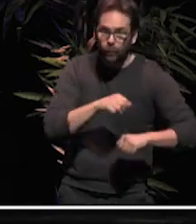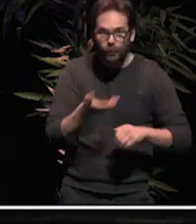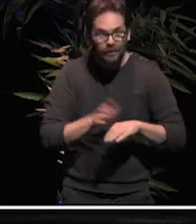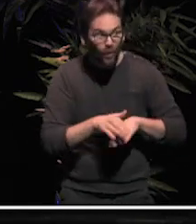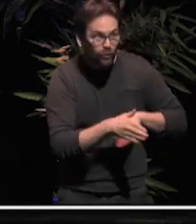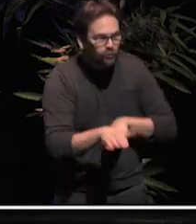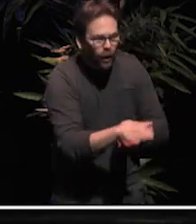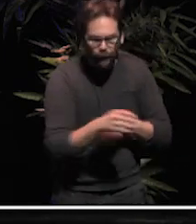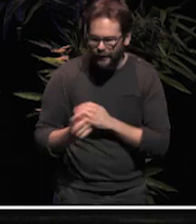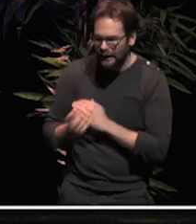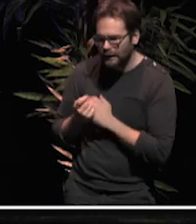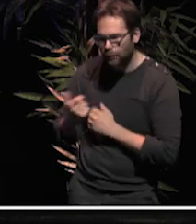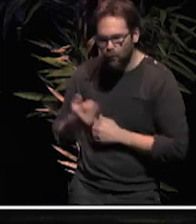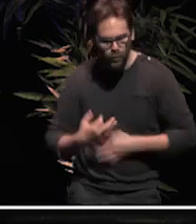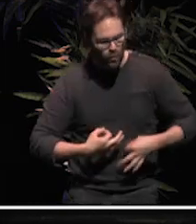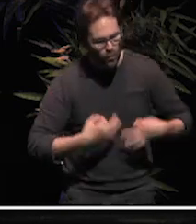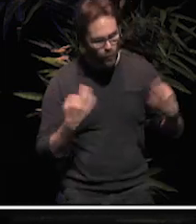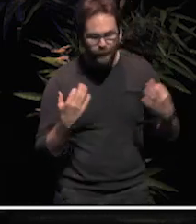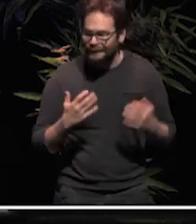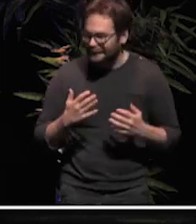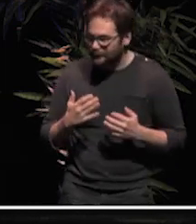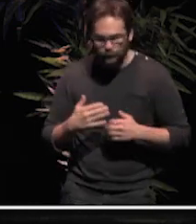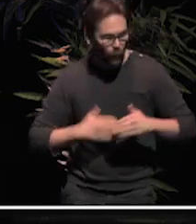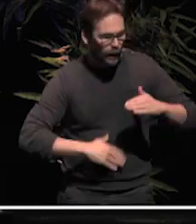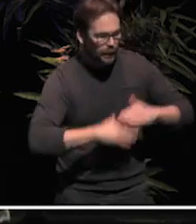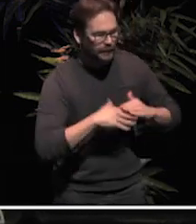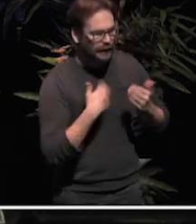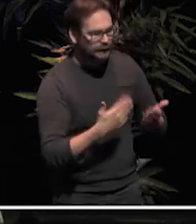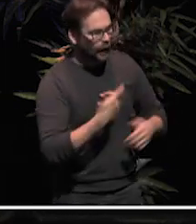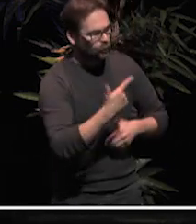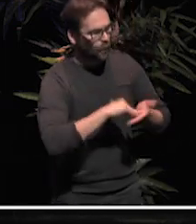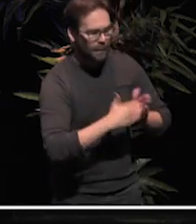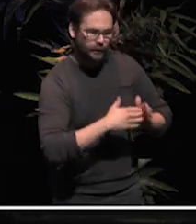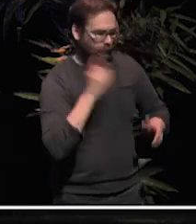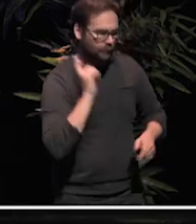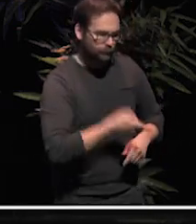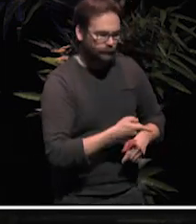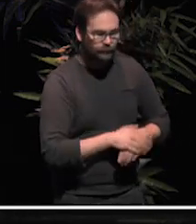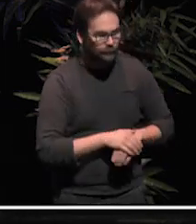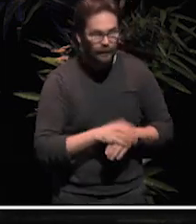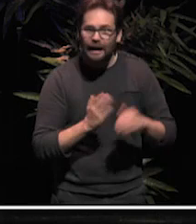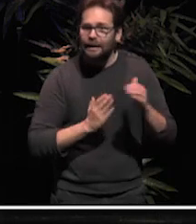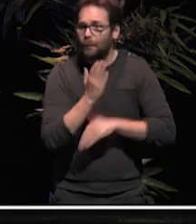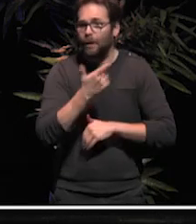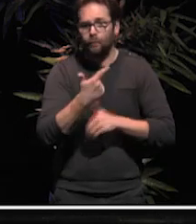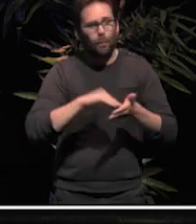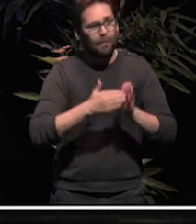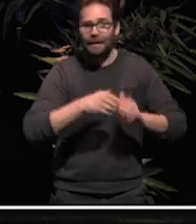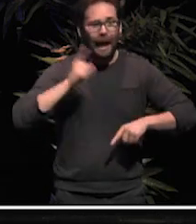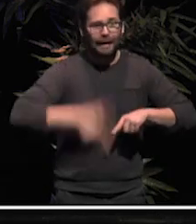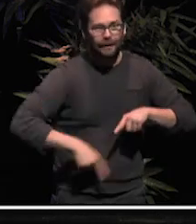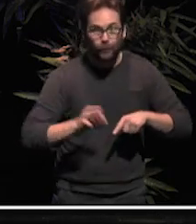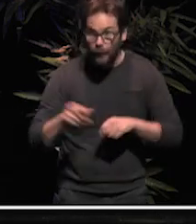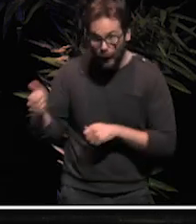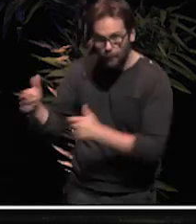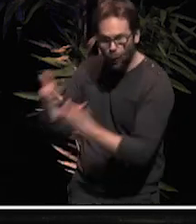elle me critique un peu d'y aller trop loin. Donc, elle a limité mon surf à 2 mètres. au-dessus de 2 mètres, c'est complètement interdit. Mais elle me voit, elle me surveille